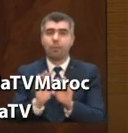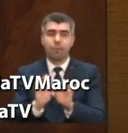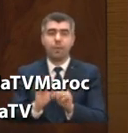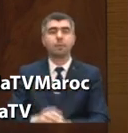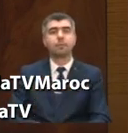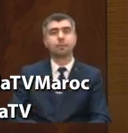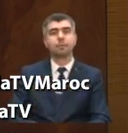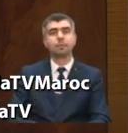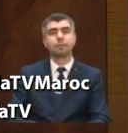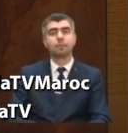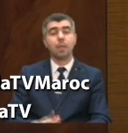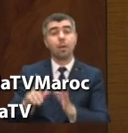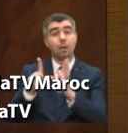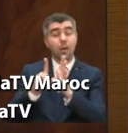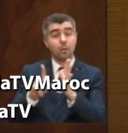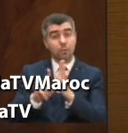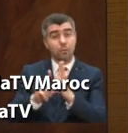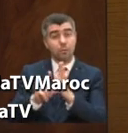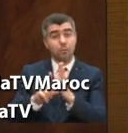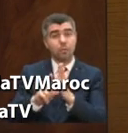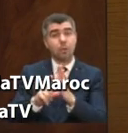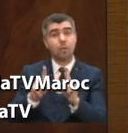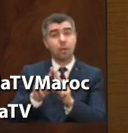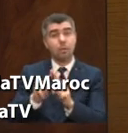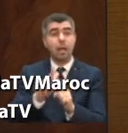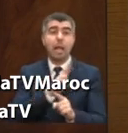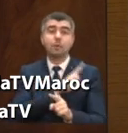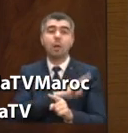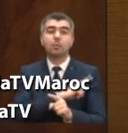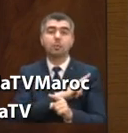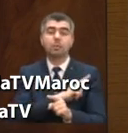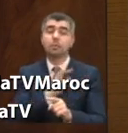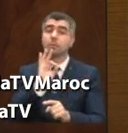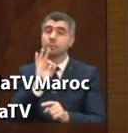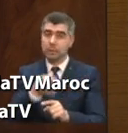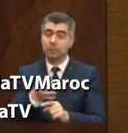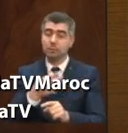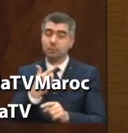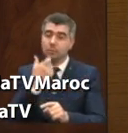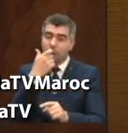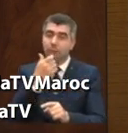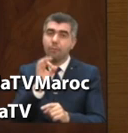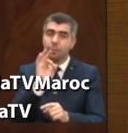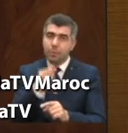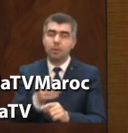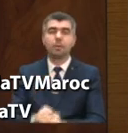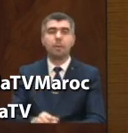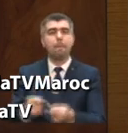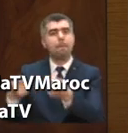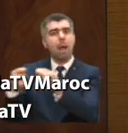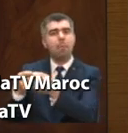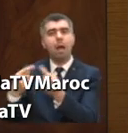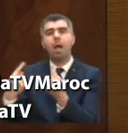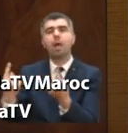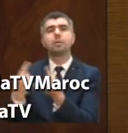الأمومة. والقانون يقول أن هذه الفترات هي فترات تأمين، بمعنى يجب أن تؤخذ بعين الاعتبار كتصريح